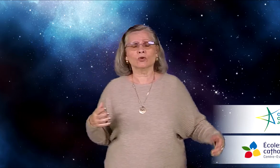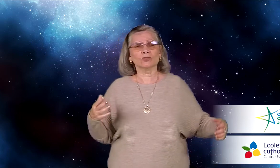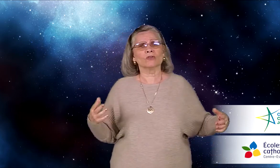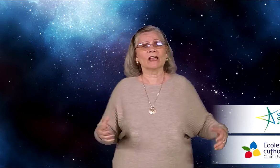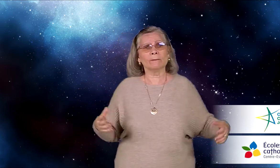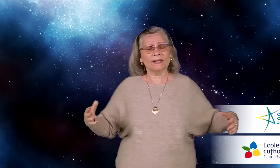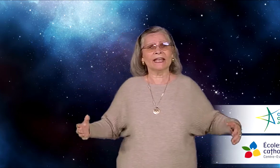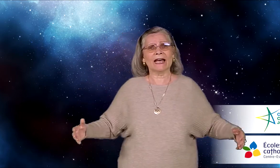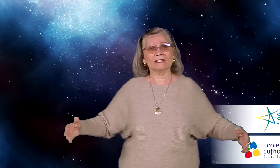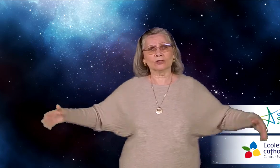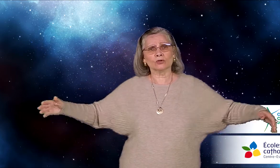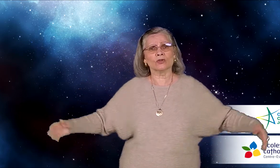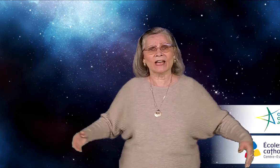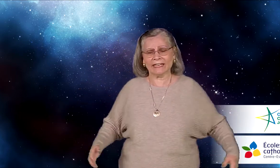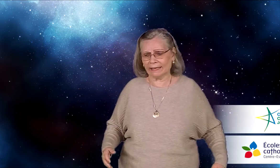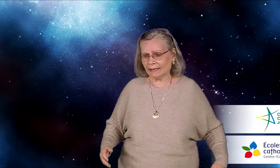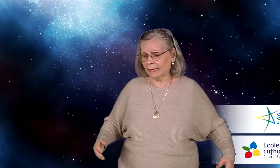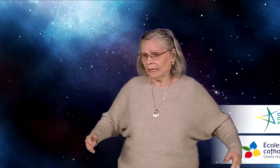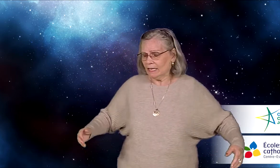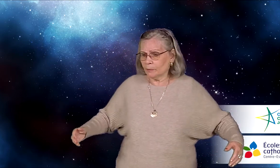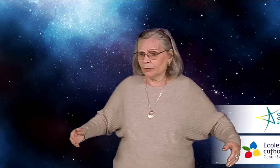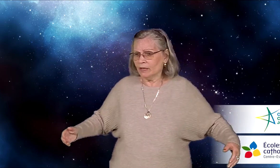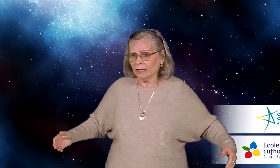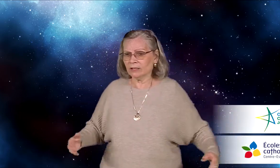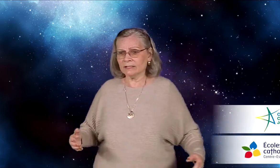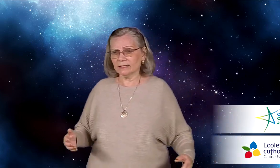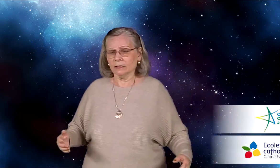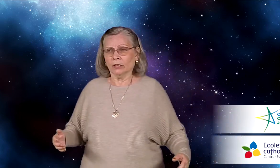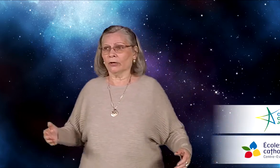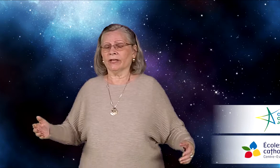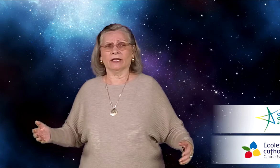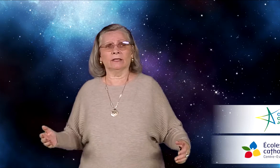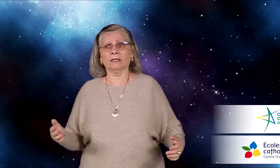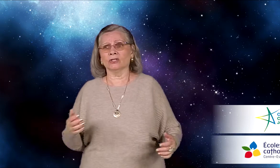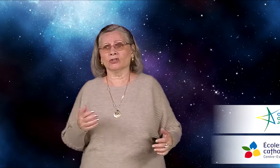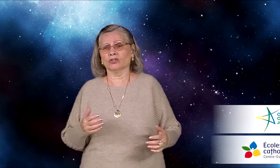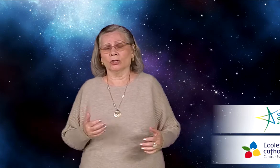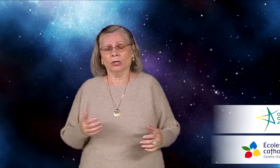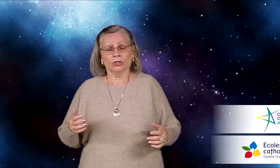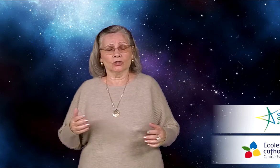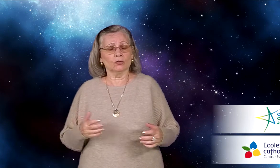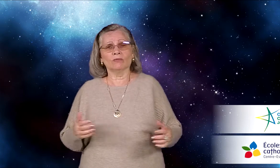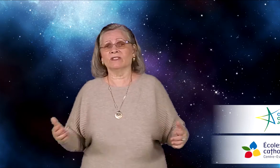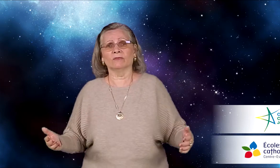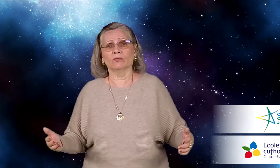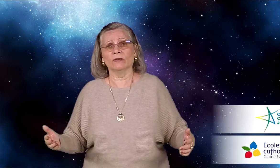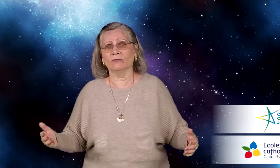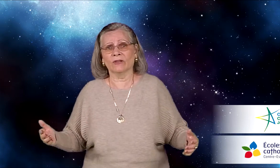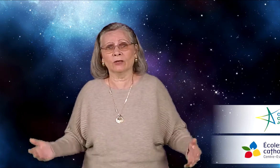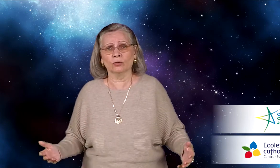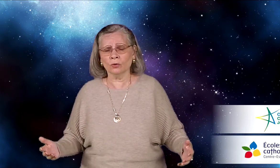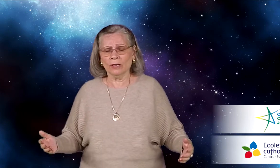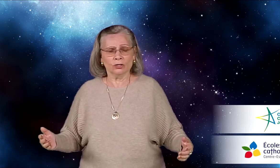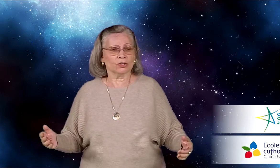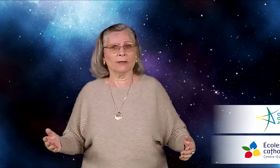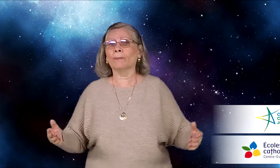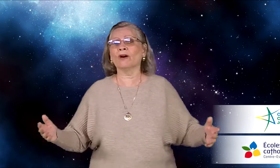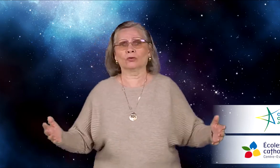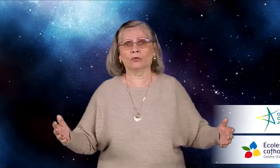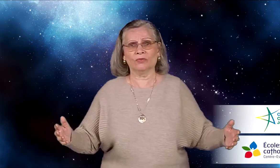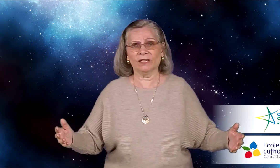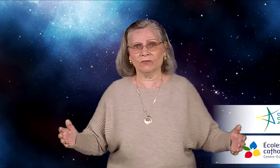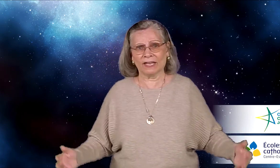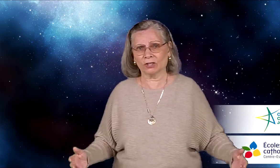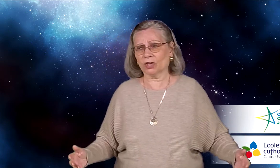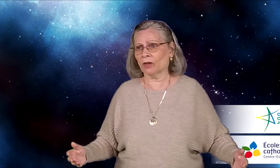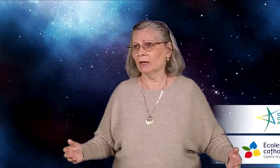avec son cheval Pégase. Son cheval ailé. Et, puis, il a dit, « Regardez, je dois vous avouer me vaincu. Je n'ai pas